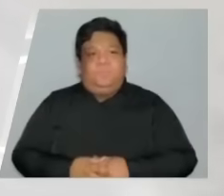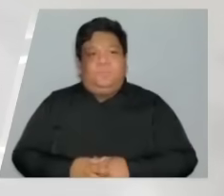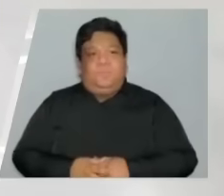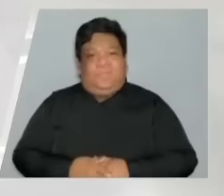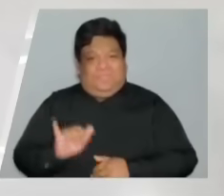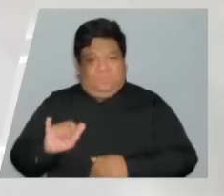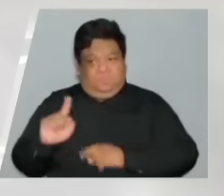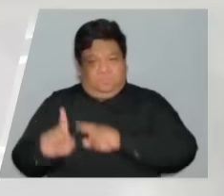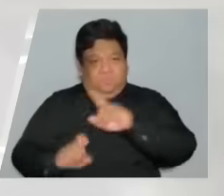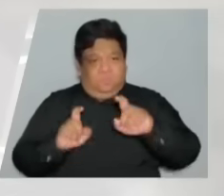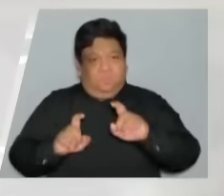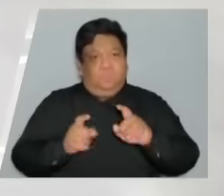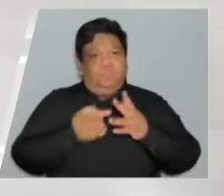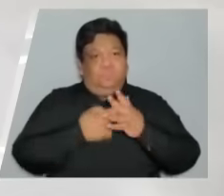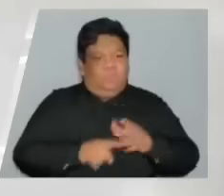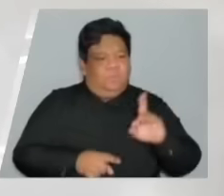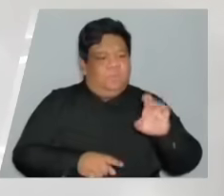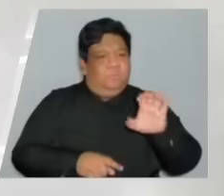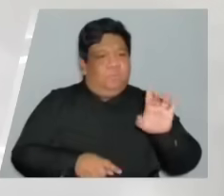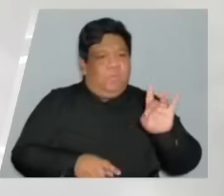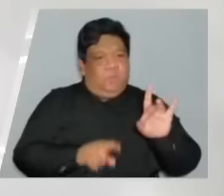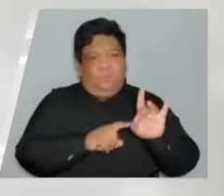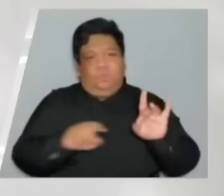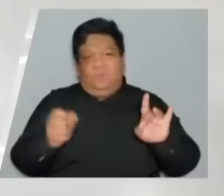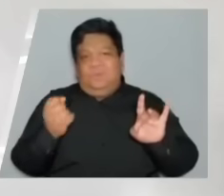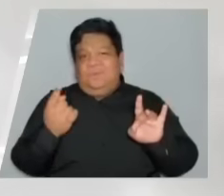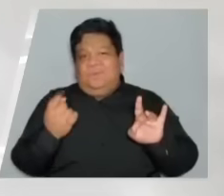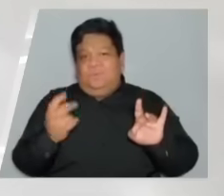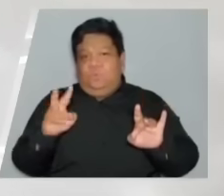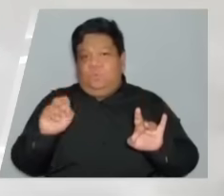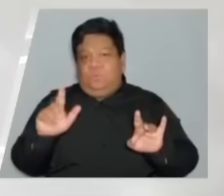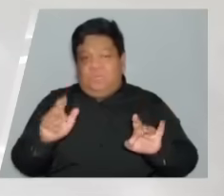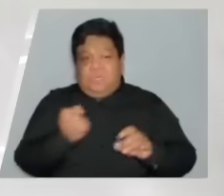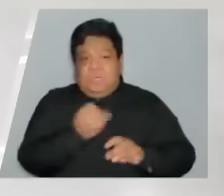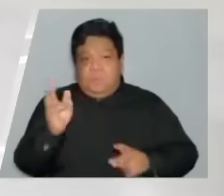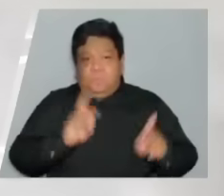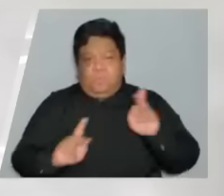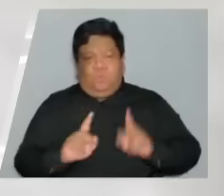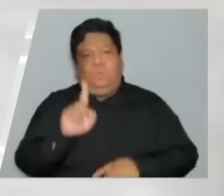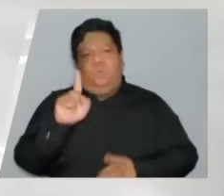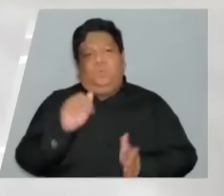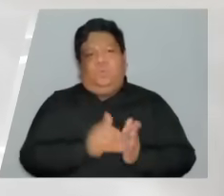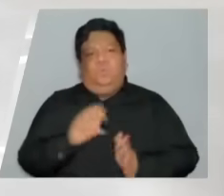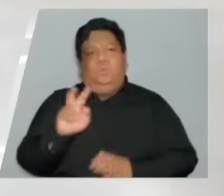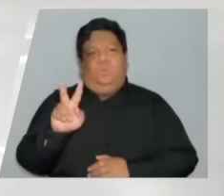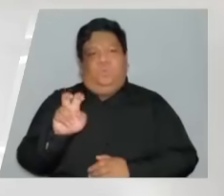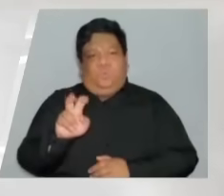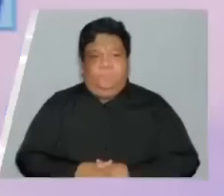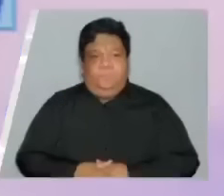8 hanggang 11, 2023 sa 1,200 respondents, edad 18 pataas.